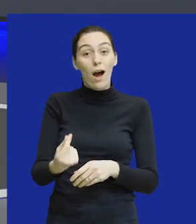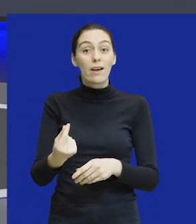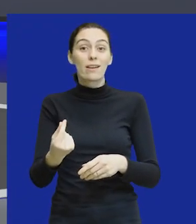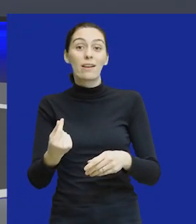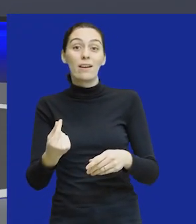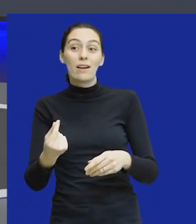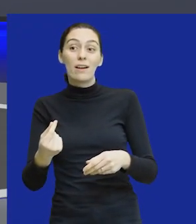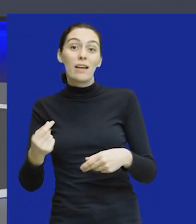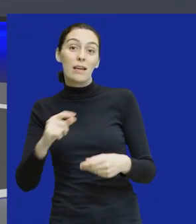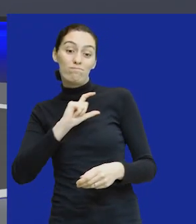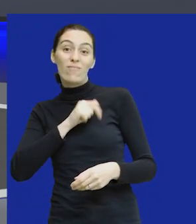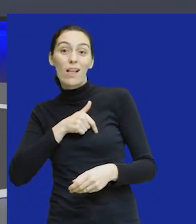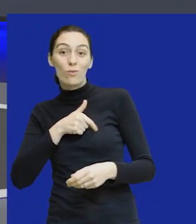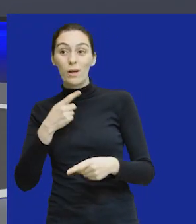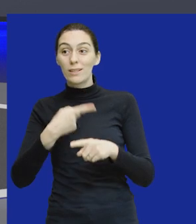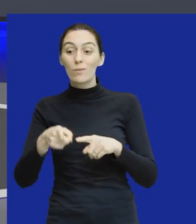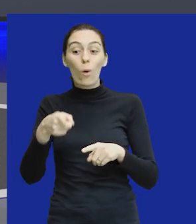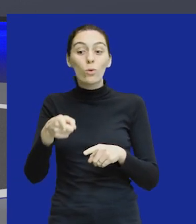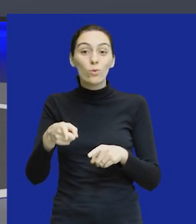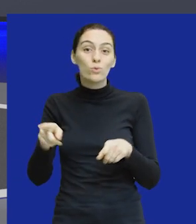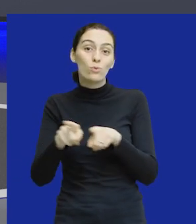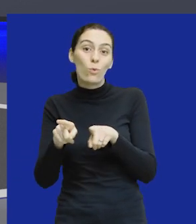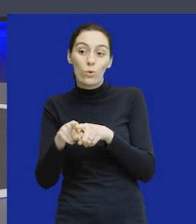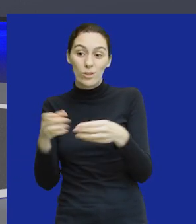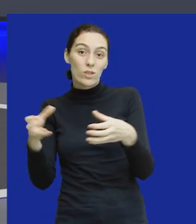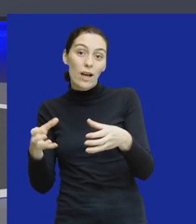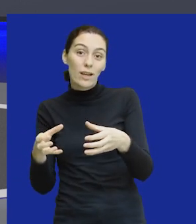se zbliži, jer su otprilike na istom tragu